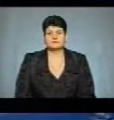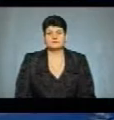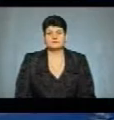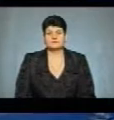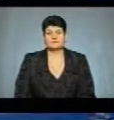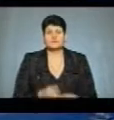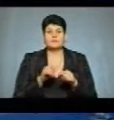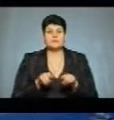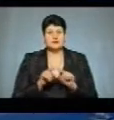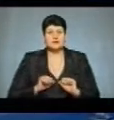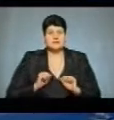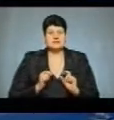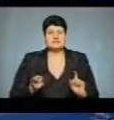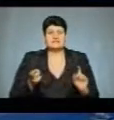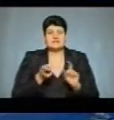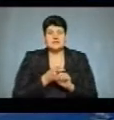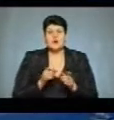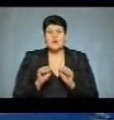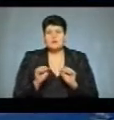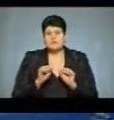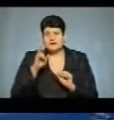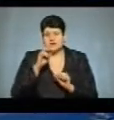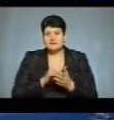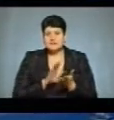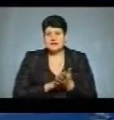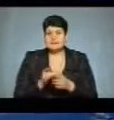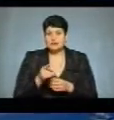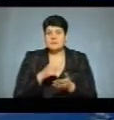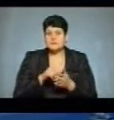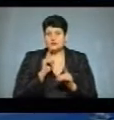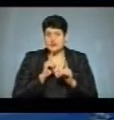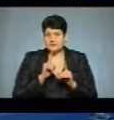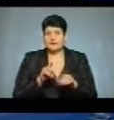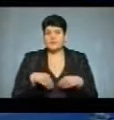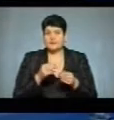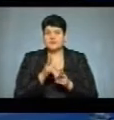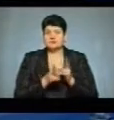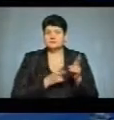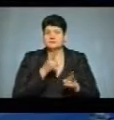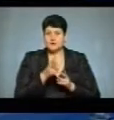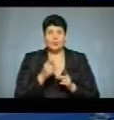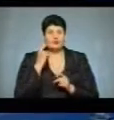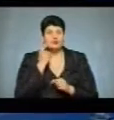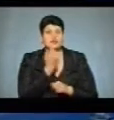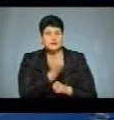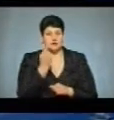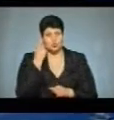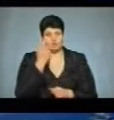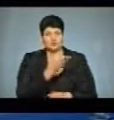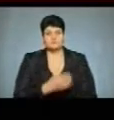Ми також намагаємось зв'язатися з управлінням державної реєстрації Тернопільської міськради, на яке подали позов, щоб почути їхню позицію.